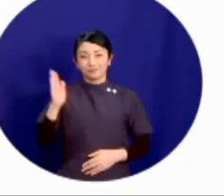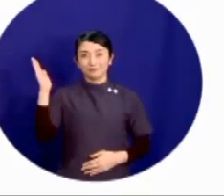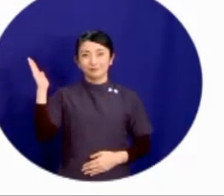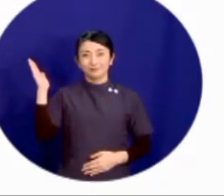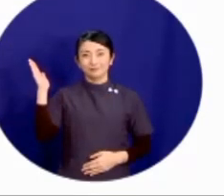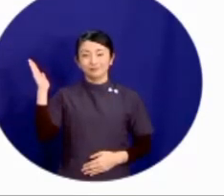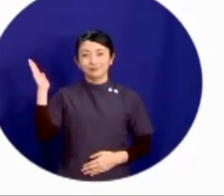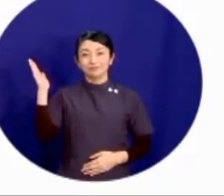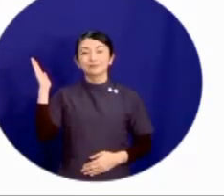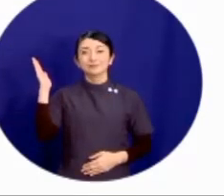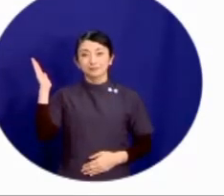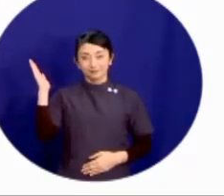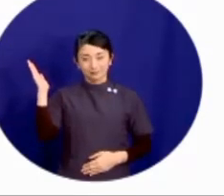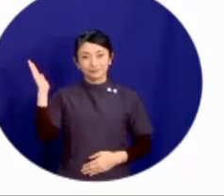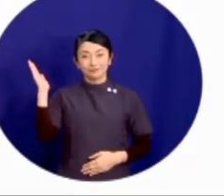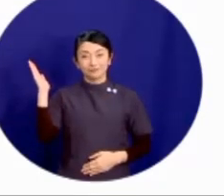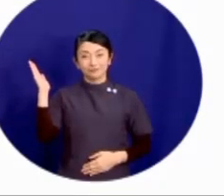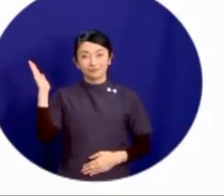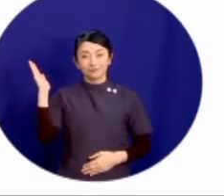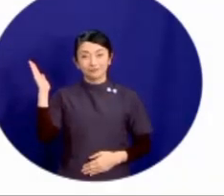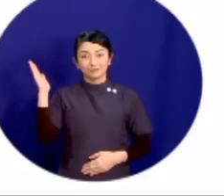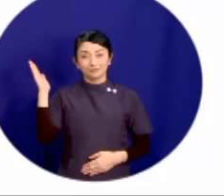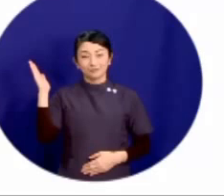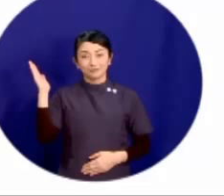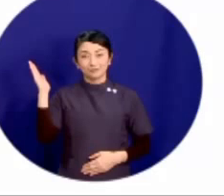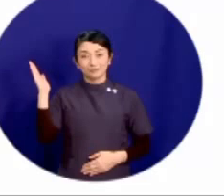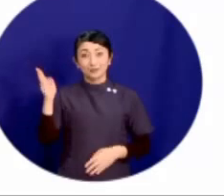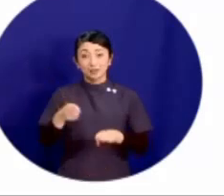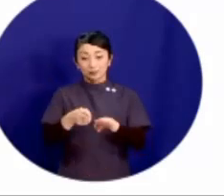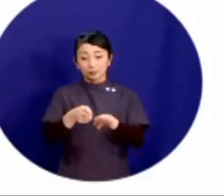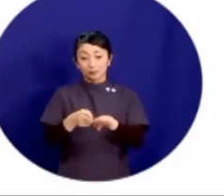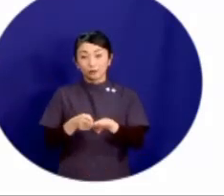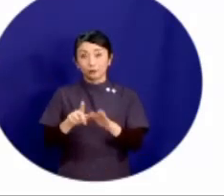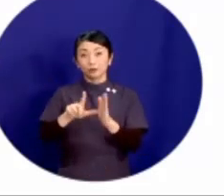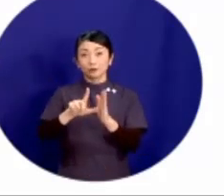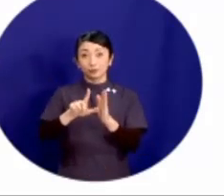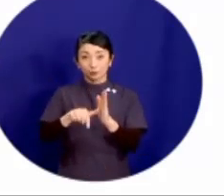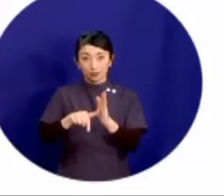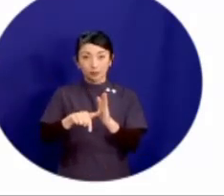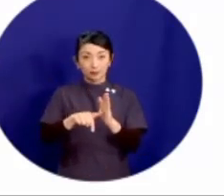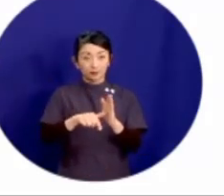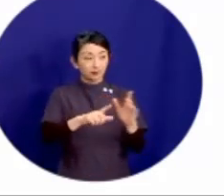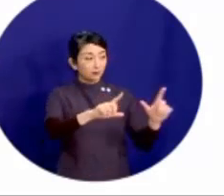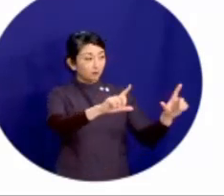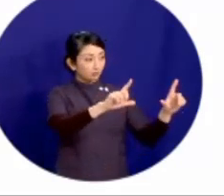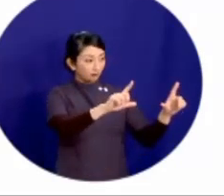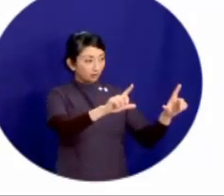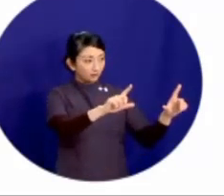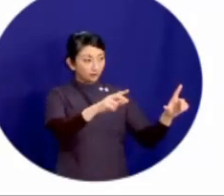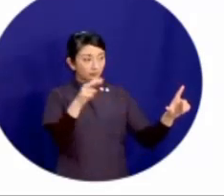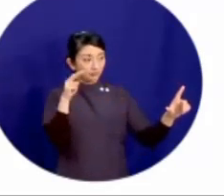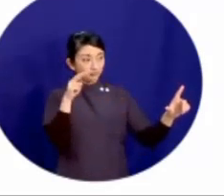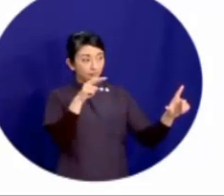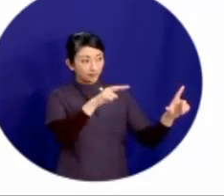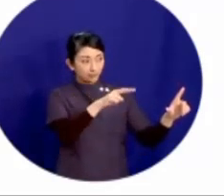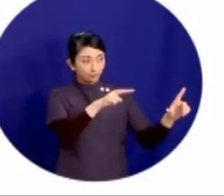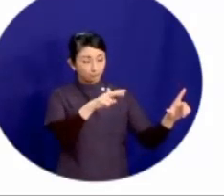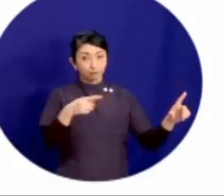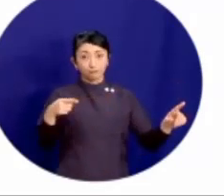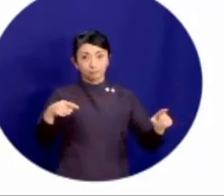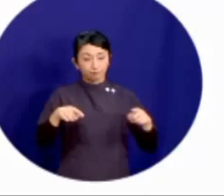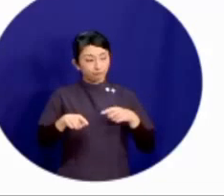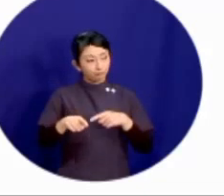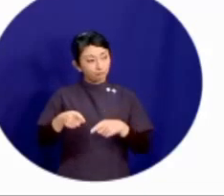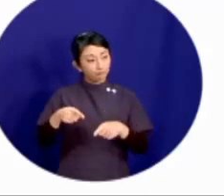をの一部を示しております。手術中にこの患者さんの脳腫瘍のデータを全